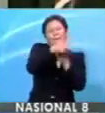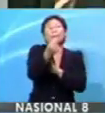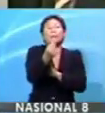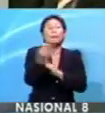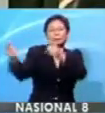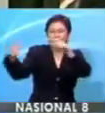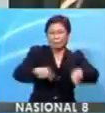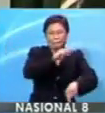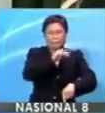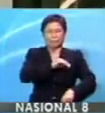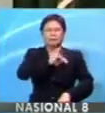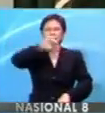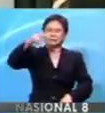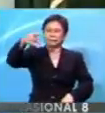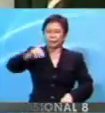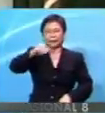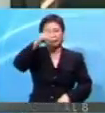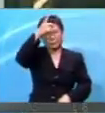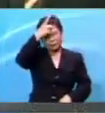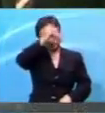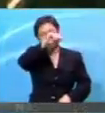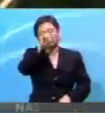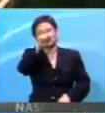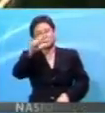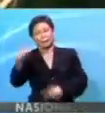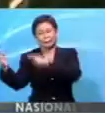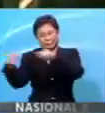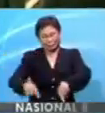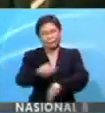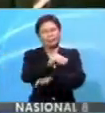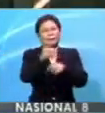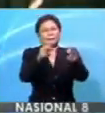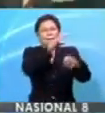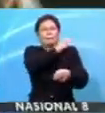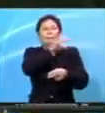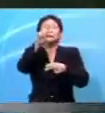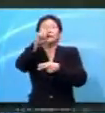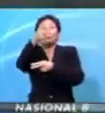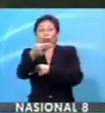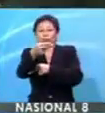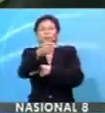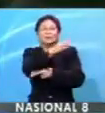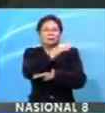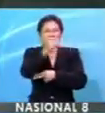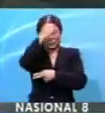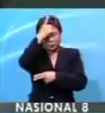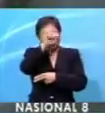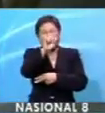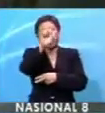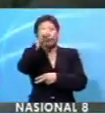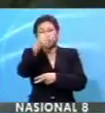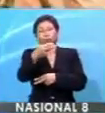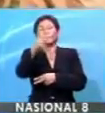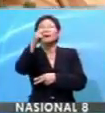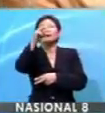sama menteri di jabatan Perdana Menteri Datuk Seri Jamil khir baharum pengerusi tabung Haji th Datuk Abdul Aziz Abdul